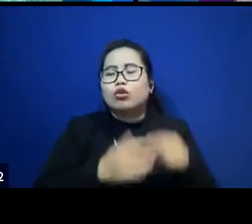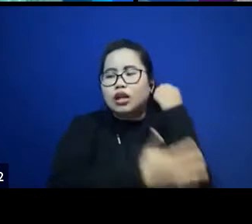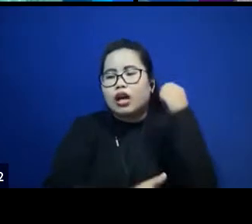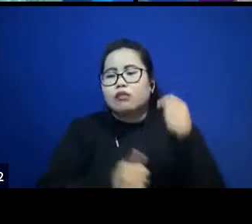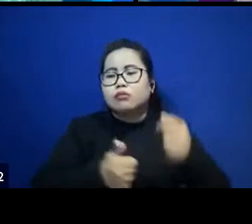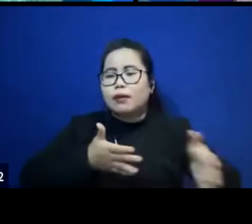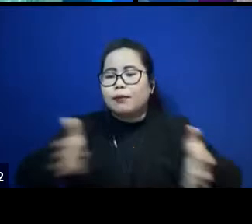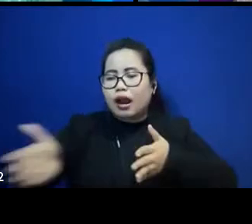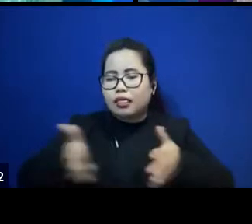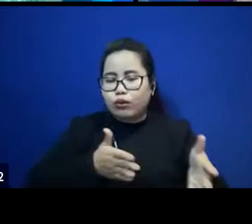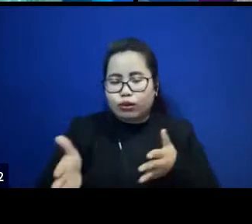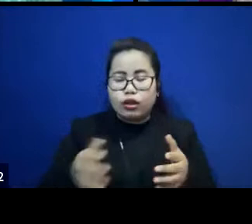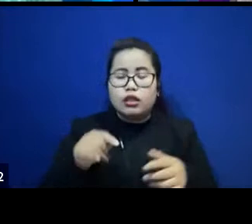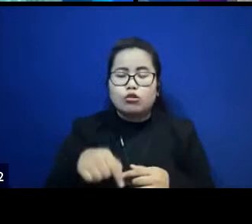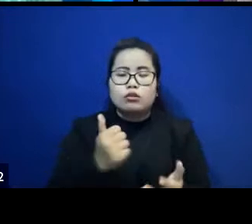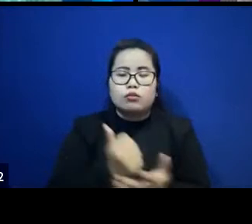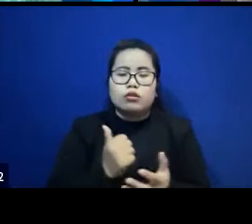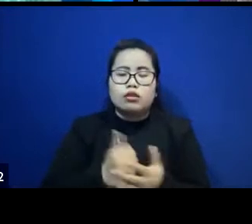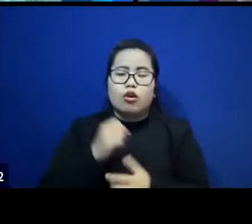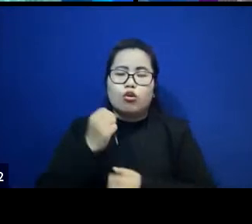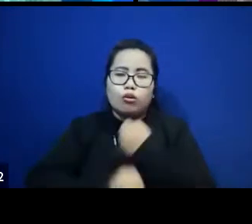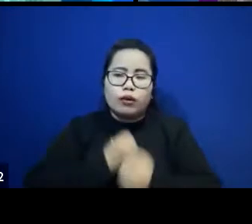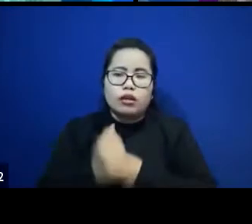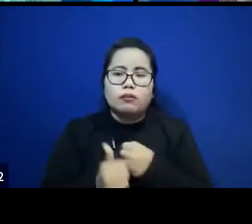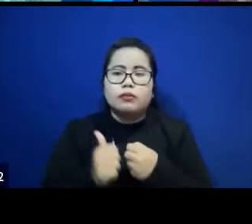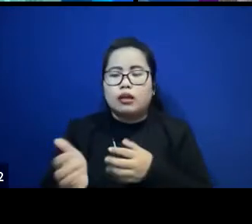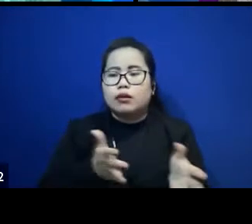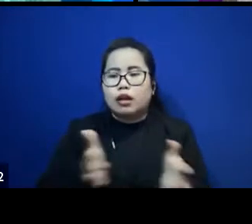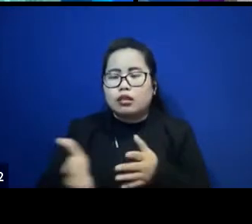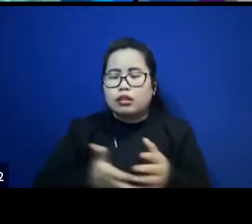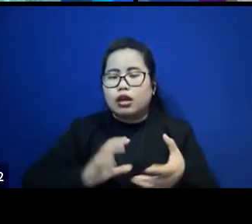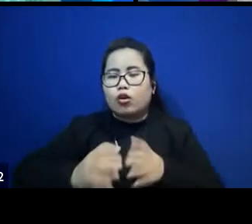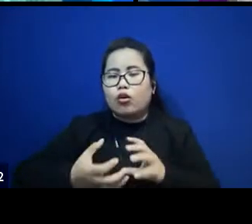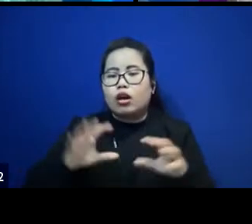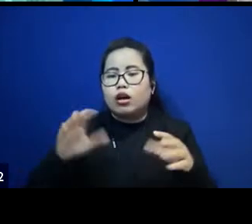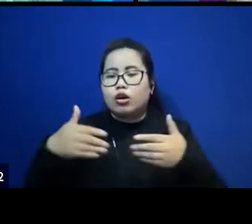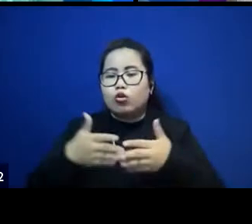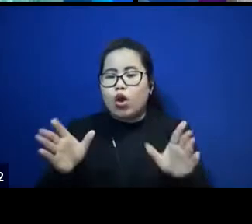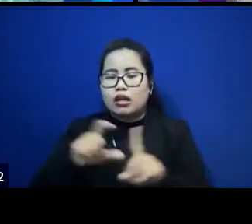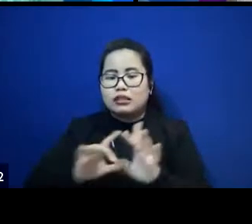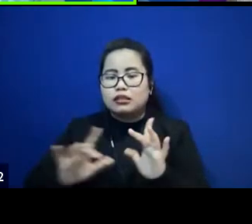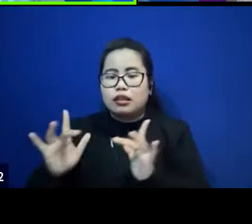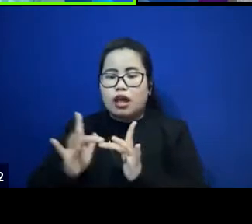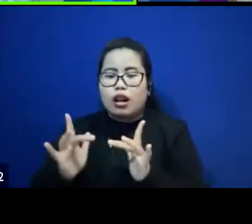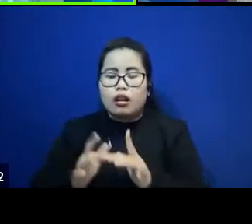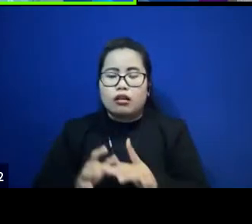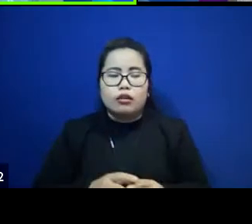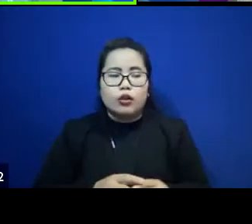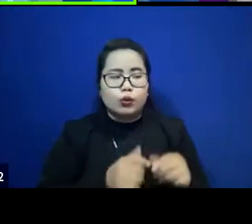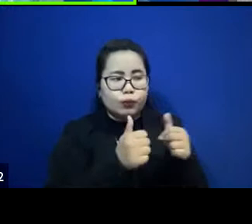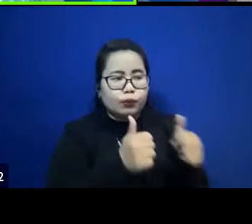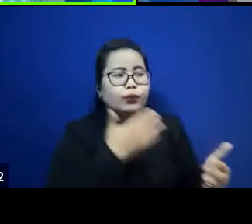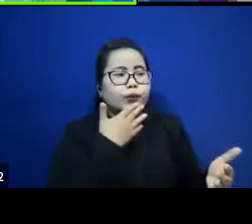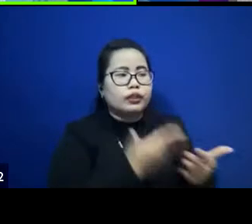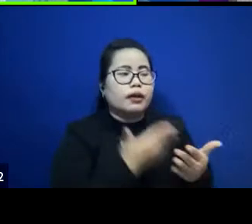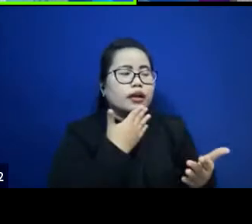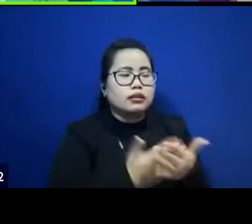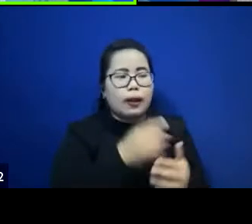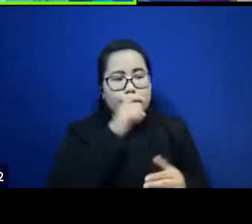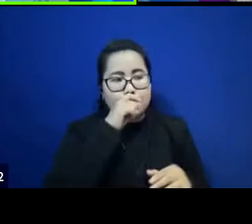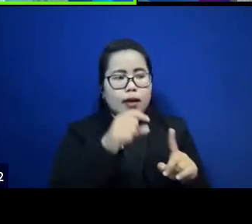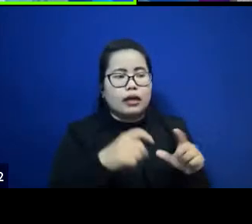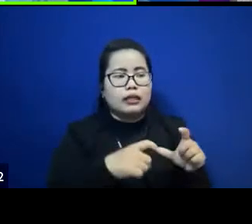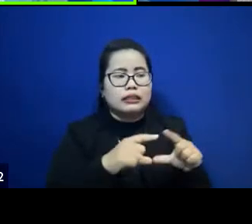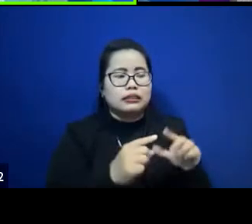semuanya itu menatap kelola ruang bisa mereka baik Terima kasih Oh Pak